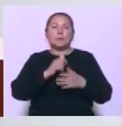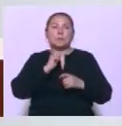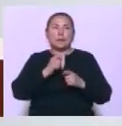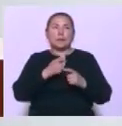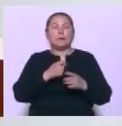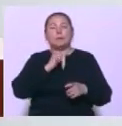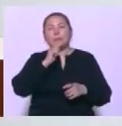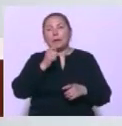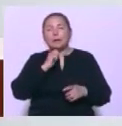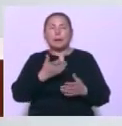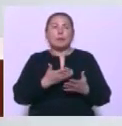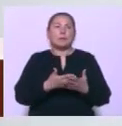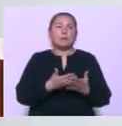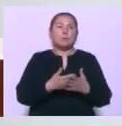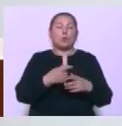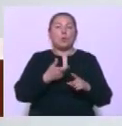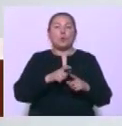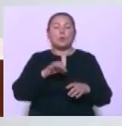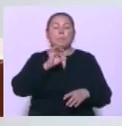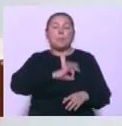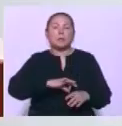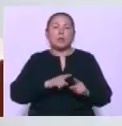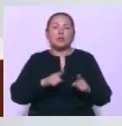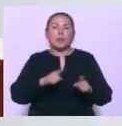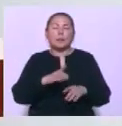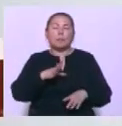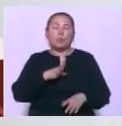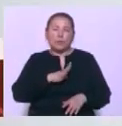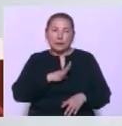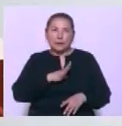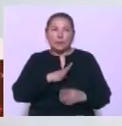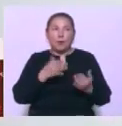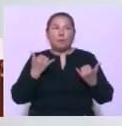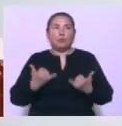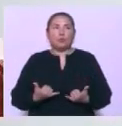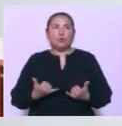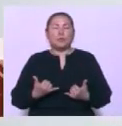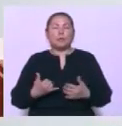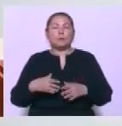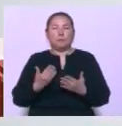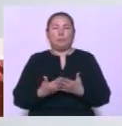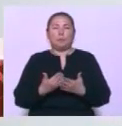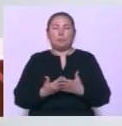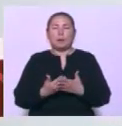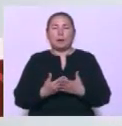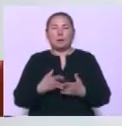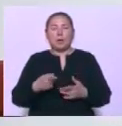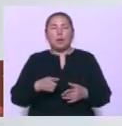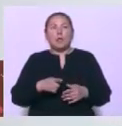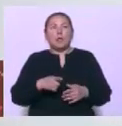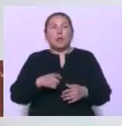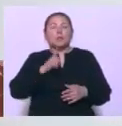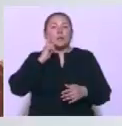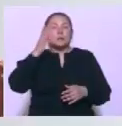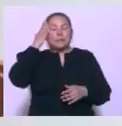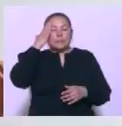баспасөз қызметкерлеріне өте пайдалы шара болды. Өйткені бүгінгі таңда жасанды интеллектті